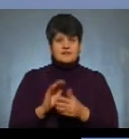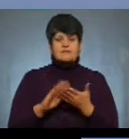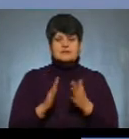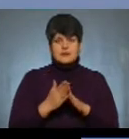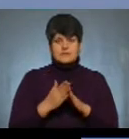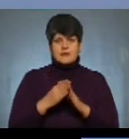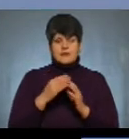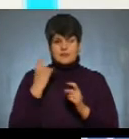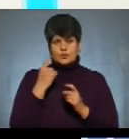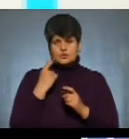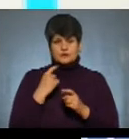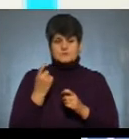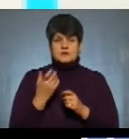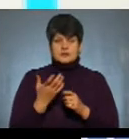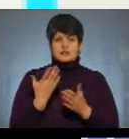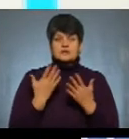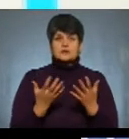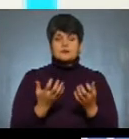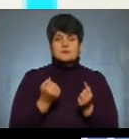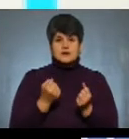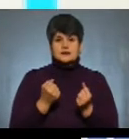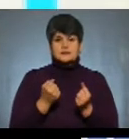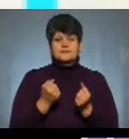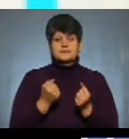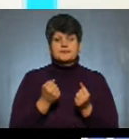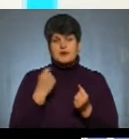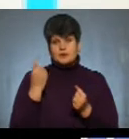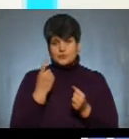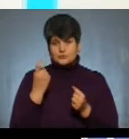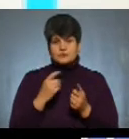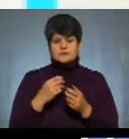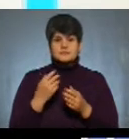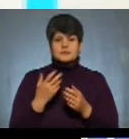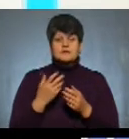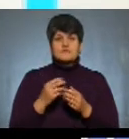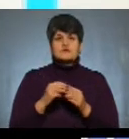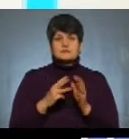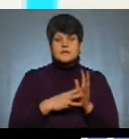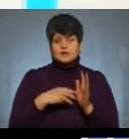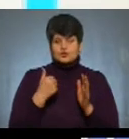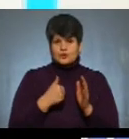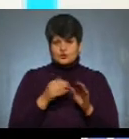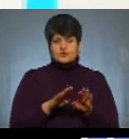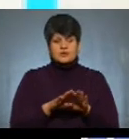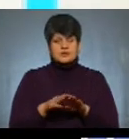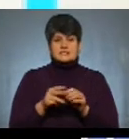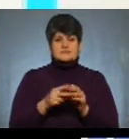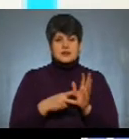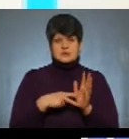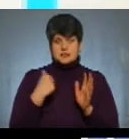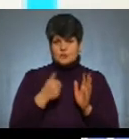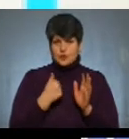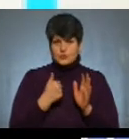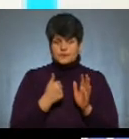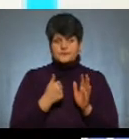стані алкогольного сп'яніння? Ну, якщо брати в розрізі алкогольне сп'яніння, то в 2018 році, знову ж таки, порівнянні з